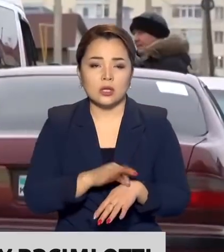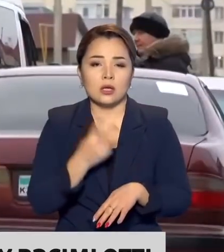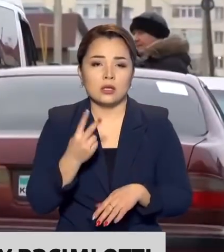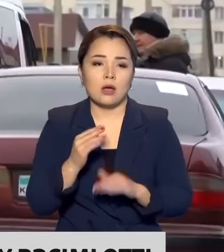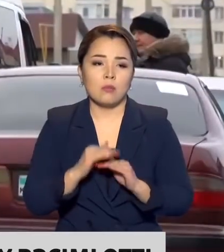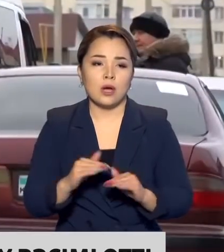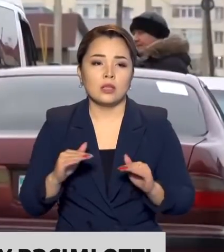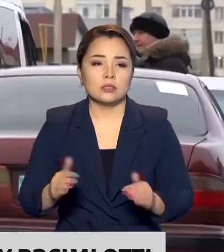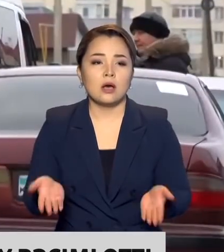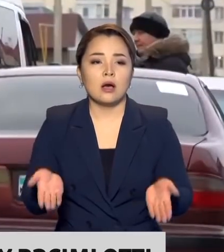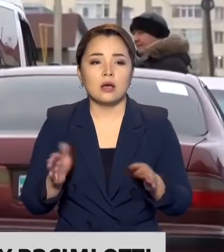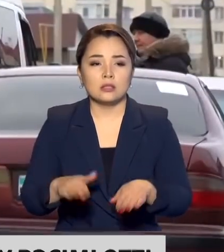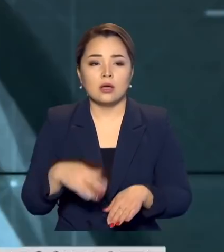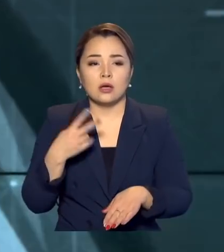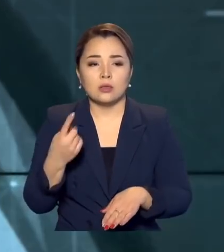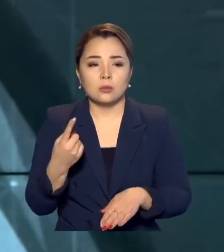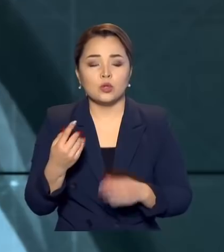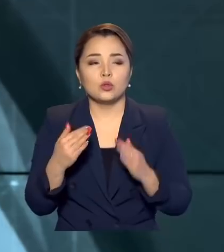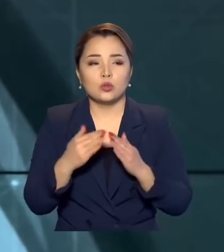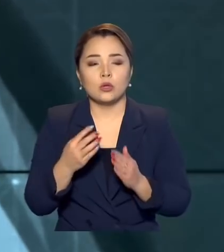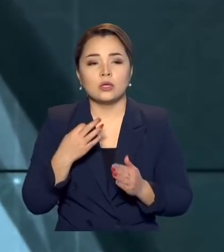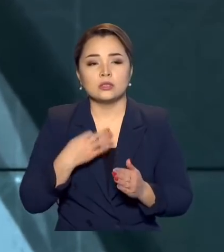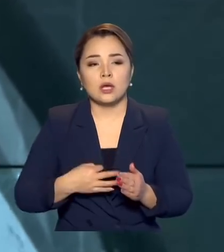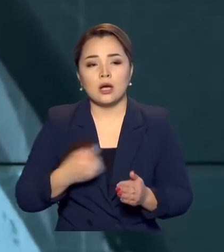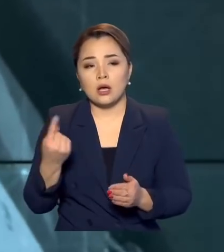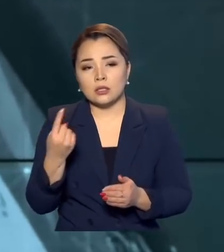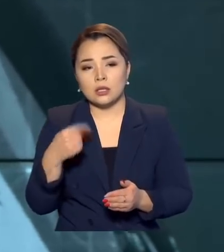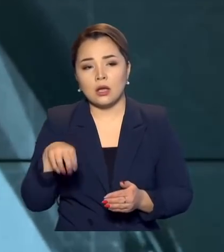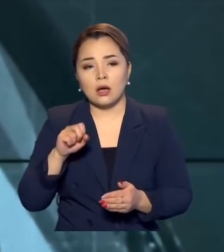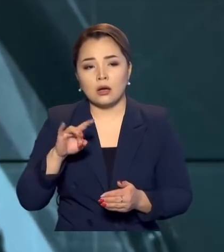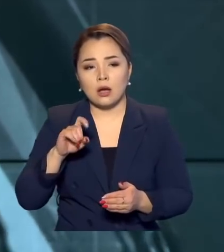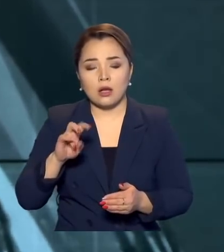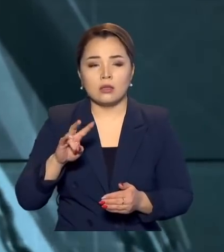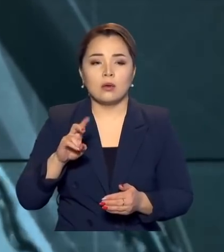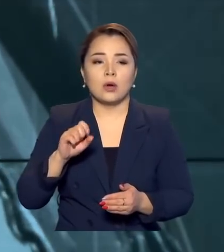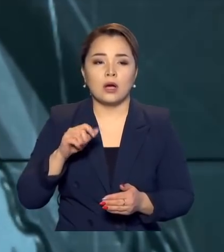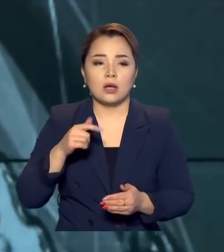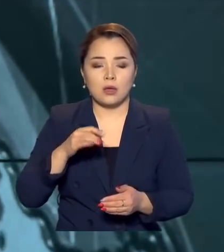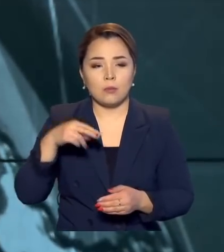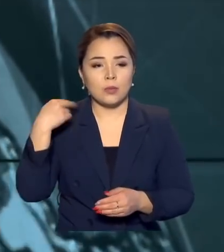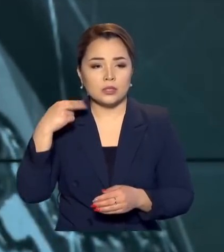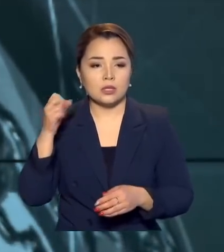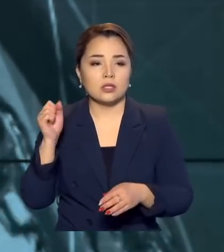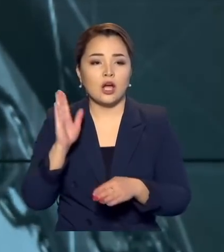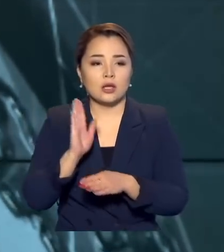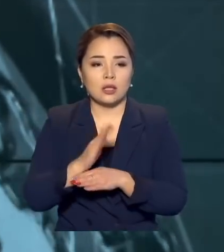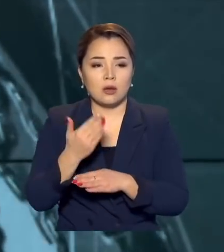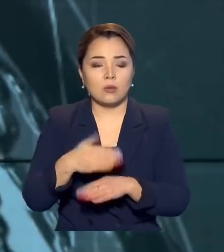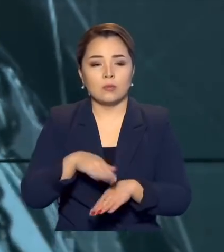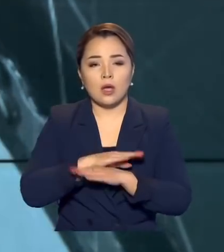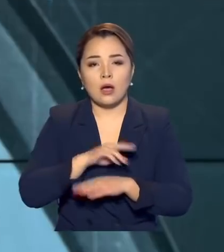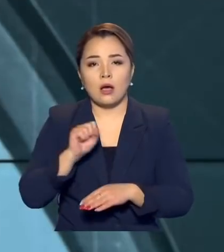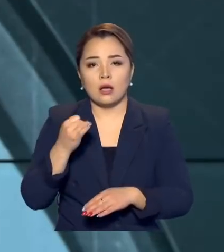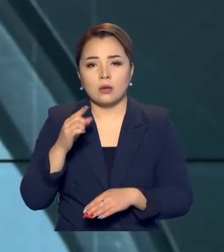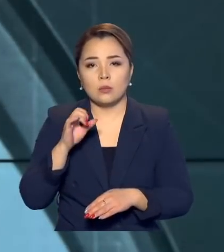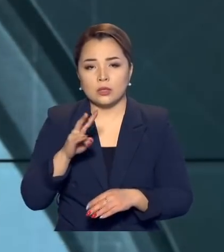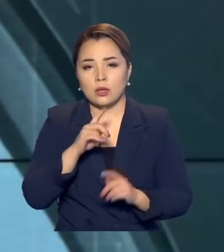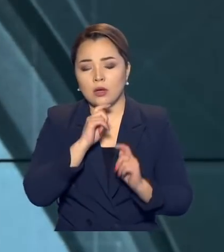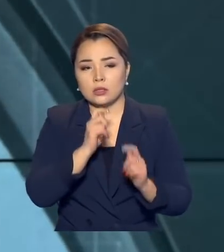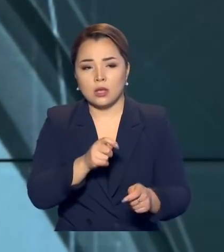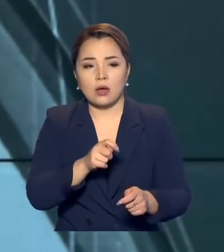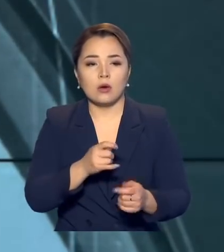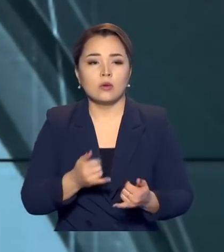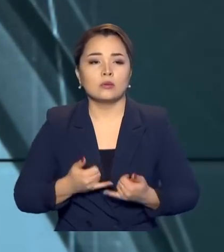2 баласы қалды. Бір үйдің жалғыз ұлы Дархан Барғанаев президент жарлығымен қайтыс болғаннан кейін Айбын орденімен